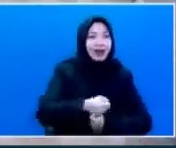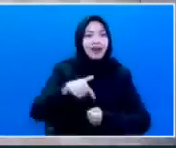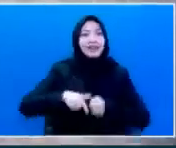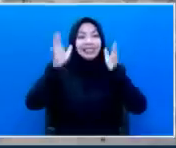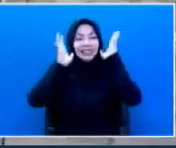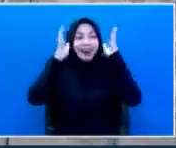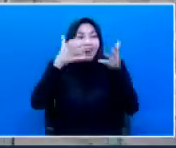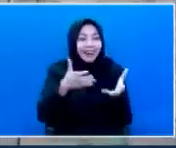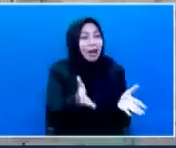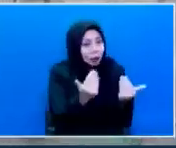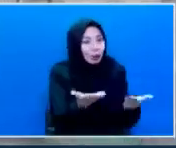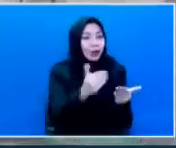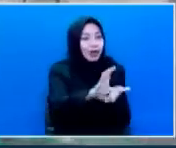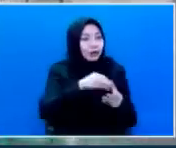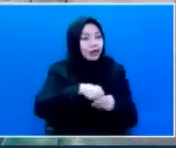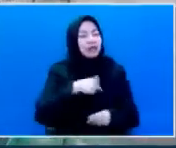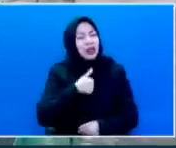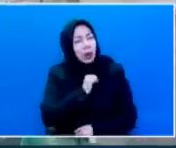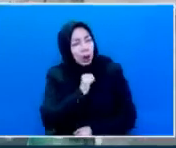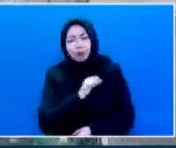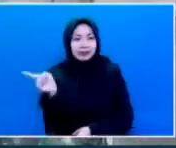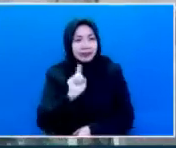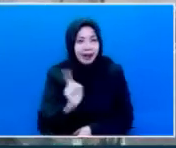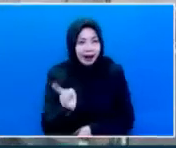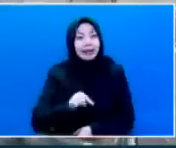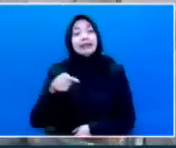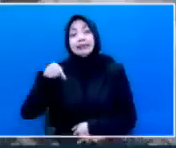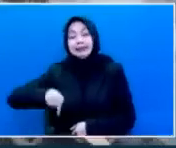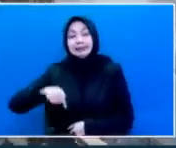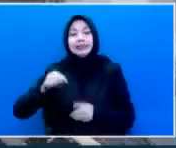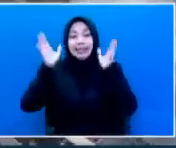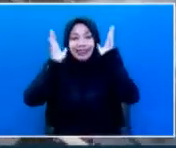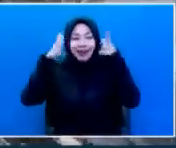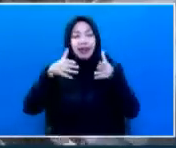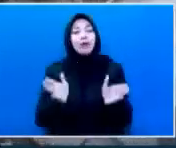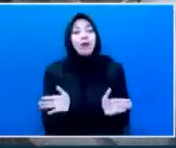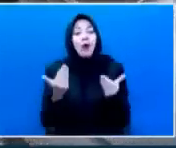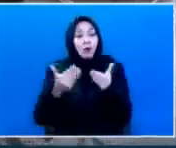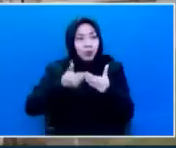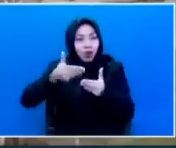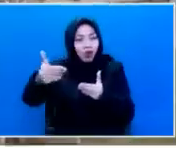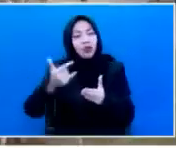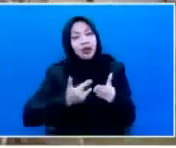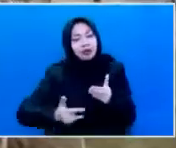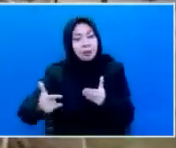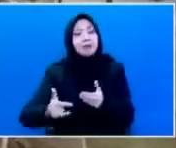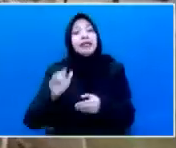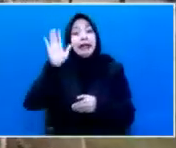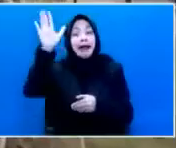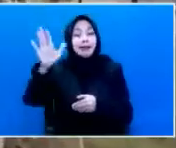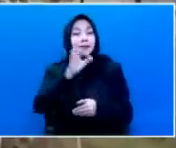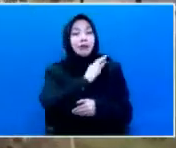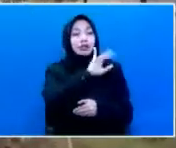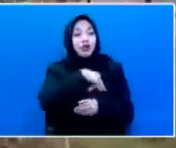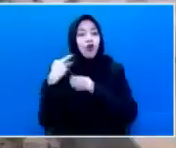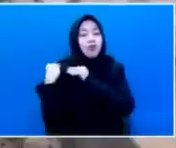IKN saudara Jokowi doodo pun memastikan pembangunan IKN akan terus dilanjutkan walaupun 2024 nanti Presiden